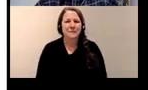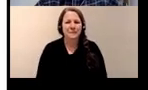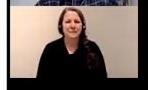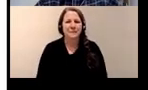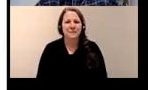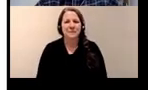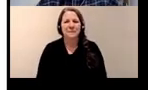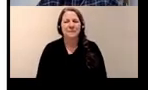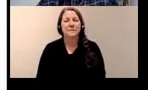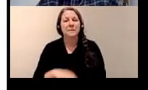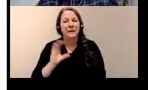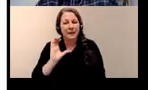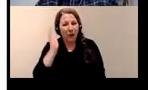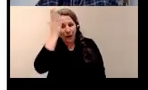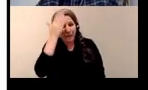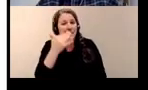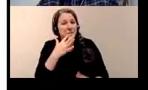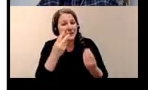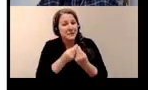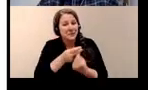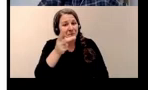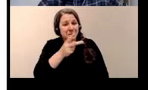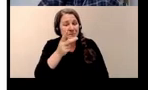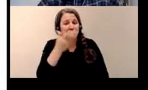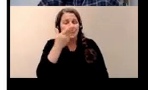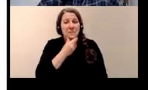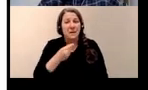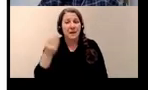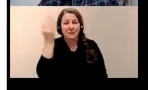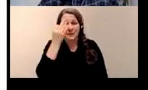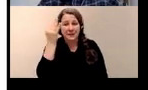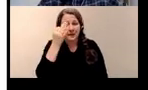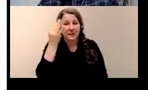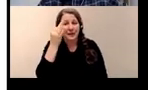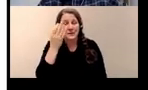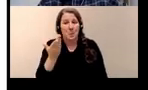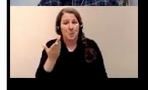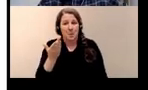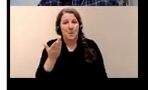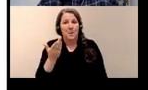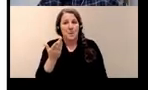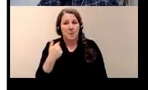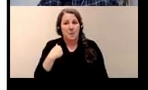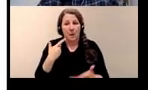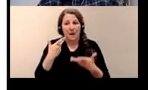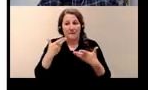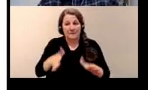Merci. Merci beaucoup, Nicolas et Anaïs, pour cette très belle présentation qui, je dois dire, après avoir lu votre